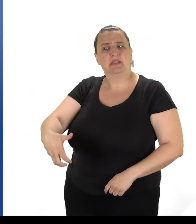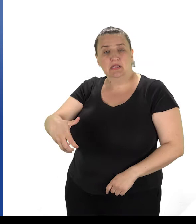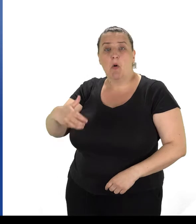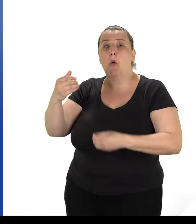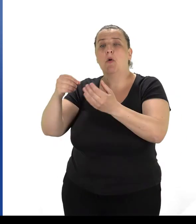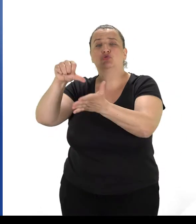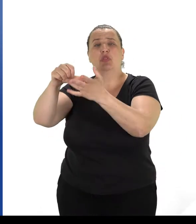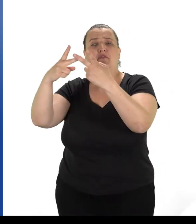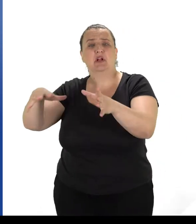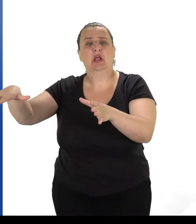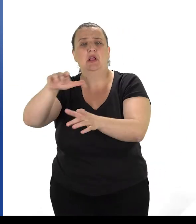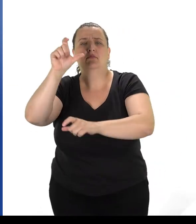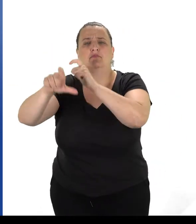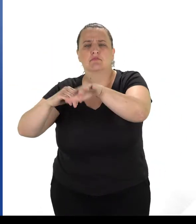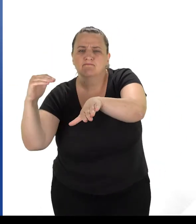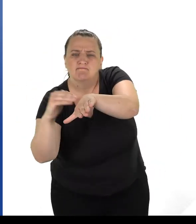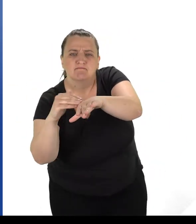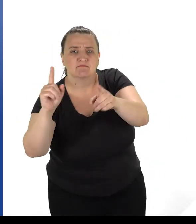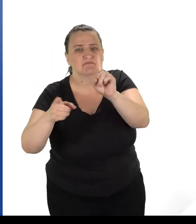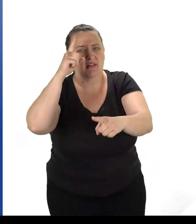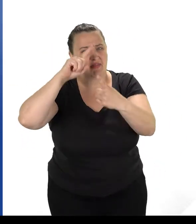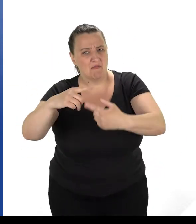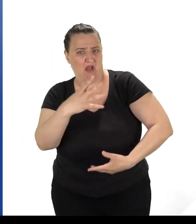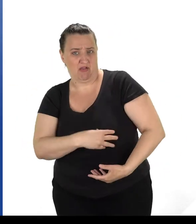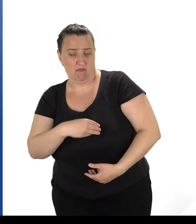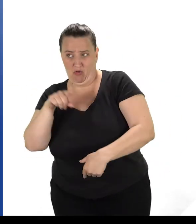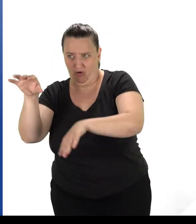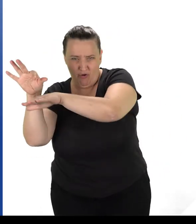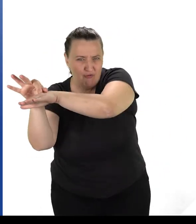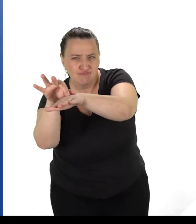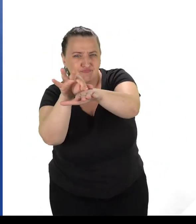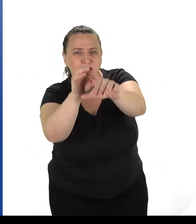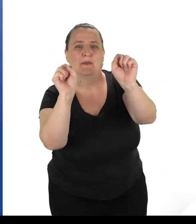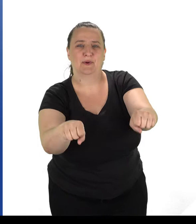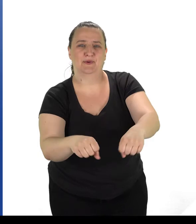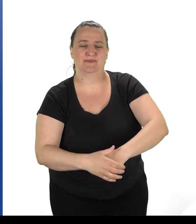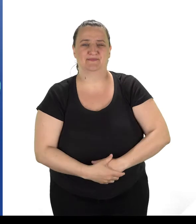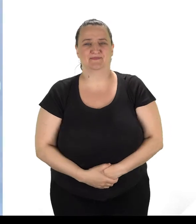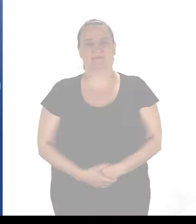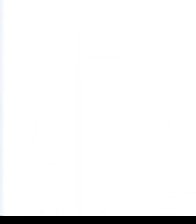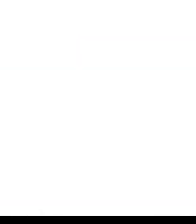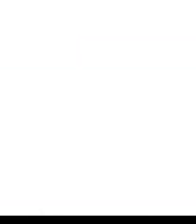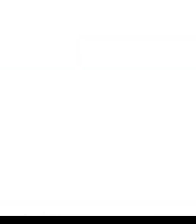dans les maternités et en ville des consultantes en lactation qui peuvent t'accompagner dans ton allaitement.